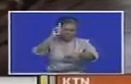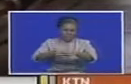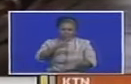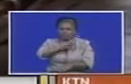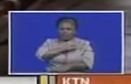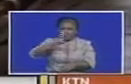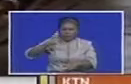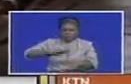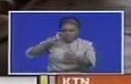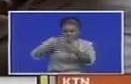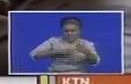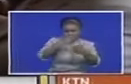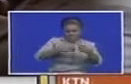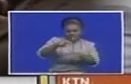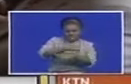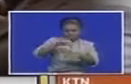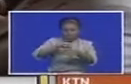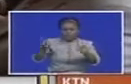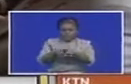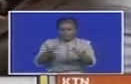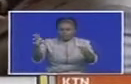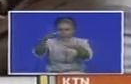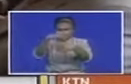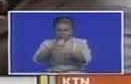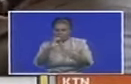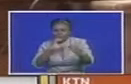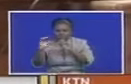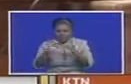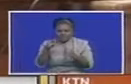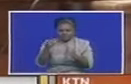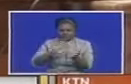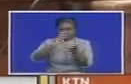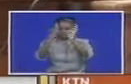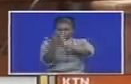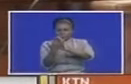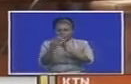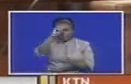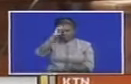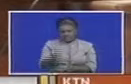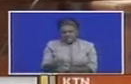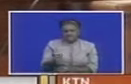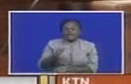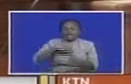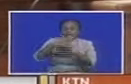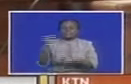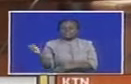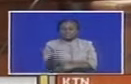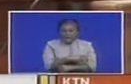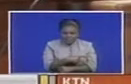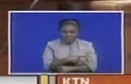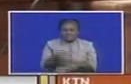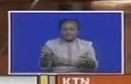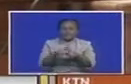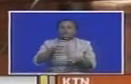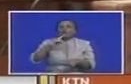kutathmini zabuni za taifa pamoja na kampuni ya Olive Telecommunications ifike mbele ya jaji Weldon Korir mwezi ujao kama